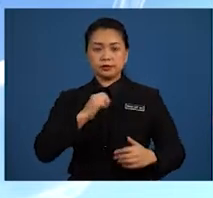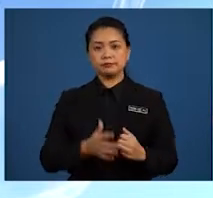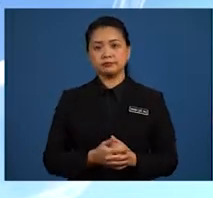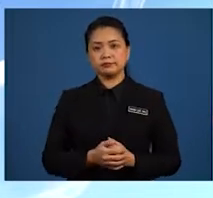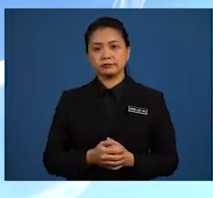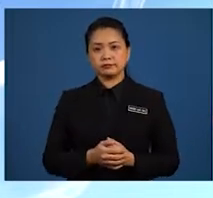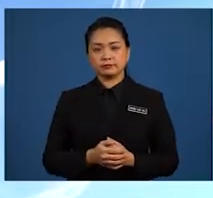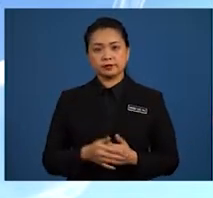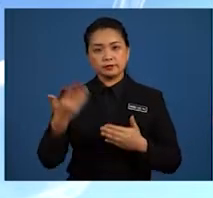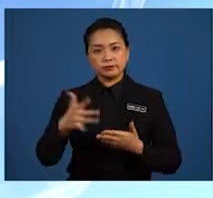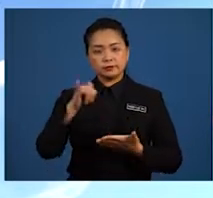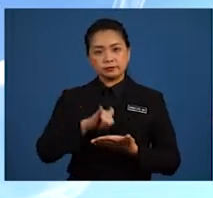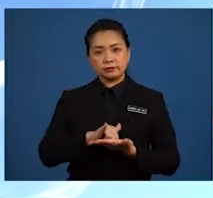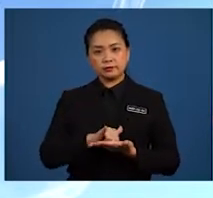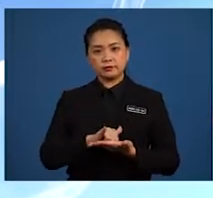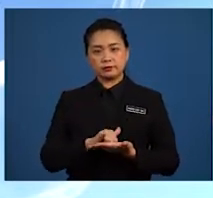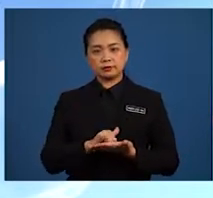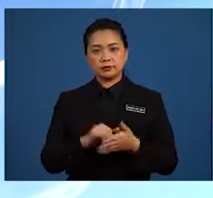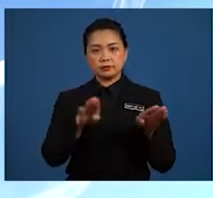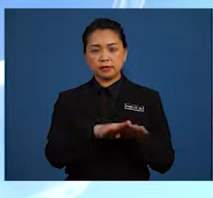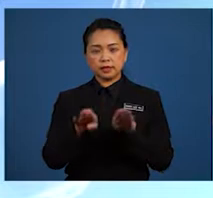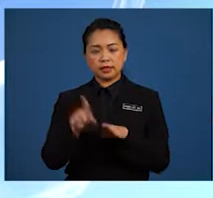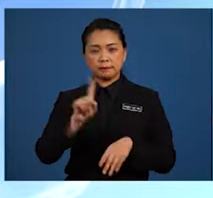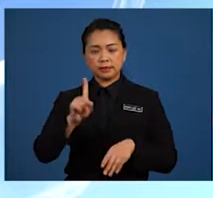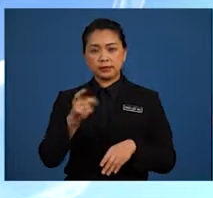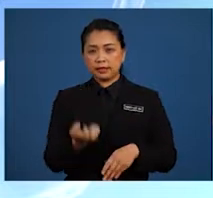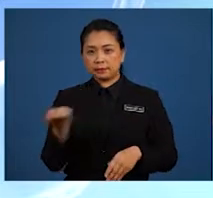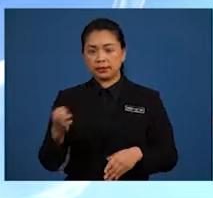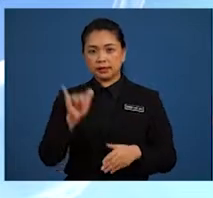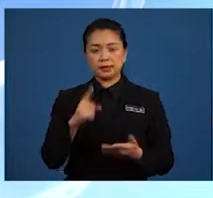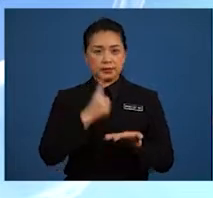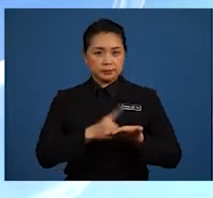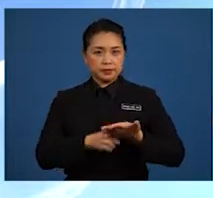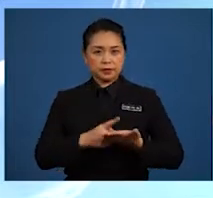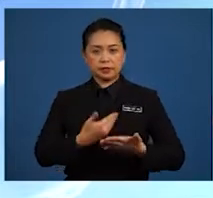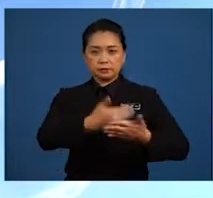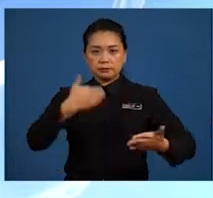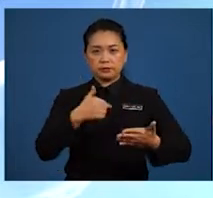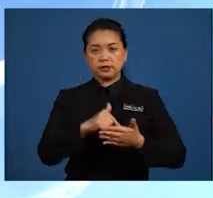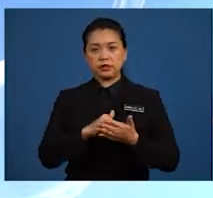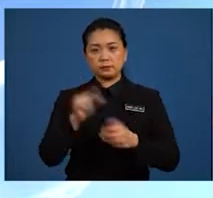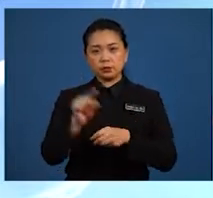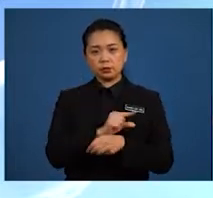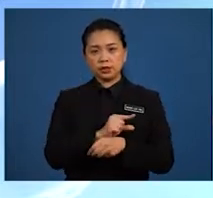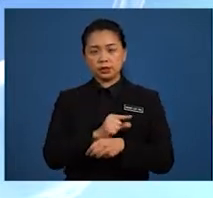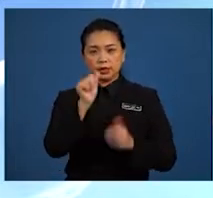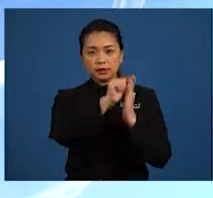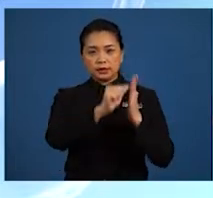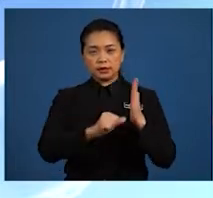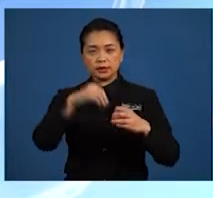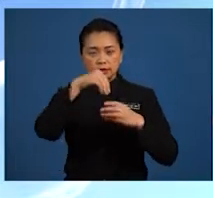menggunakannya seterusnya sebagaimana elemen-elemen yang dibincangkan sebelum ini pengguna